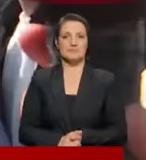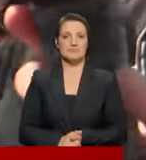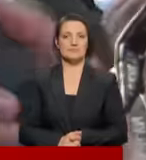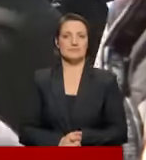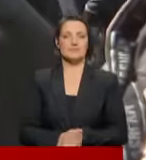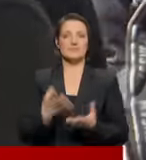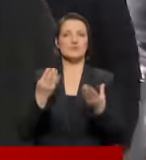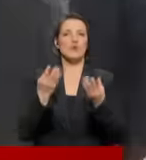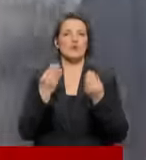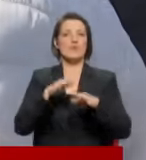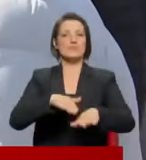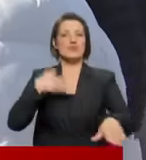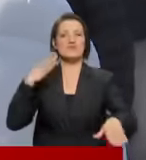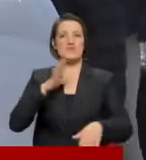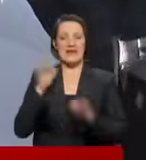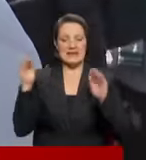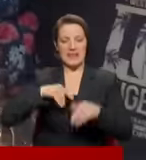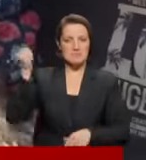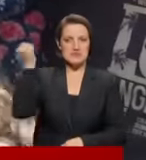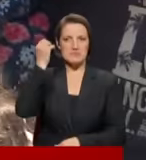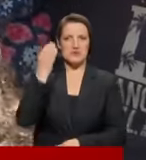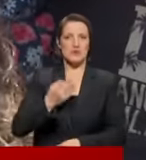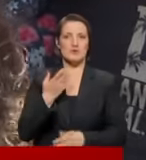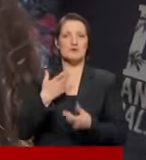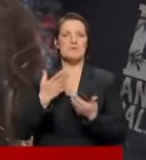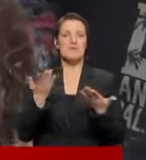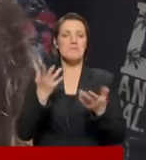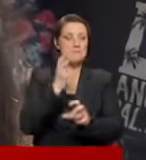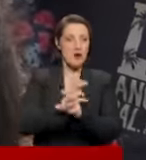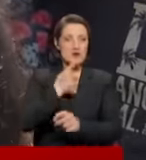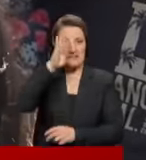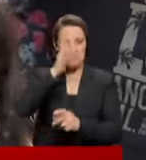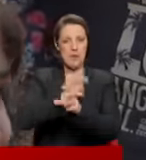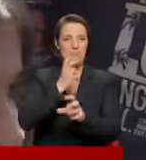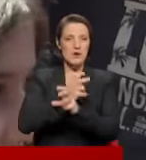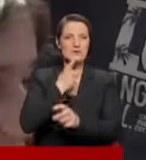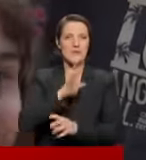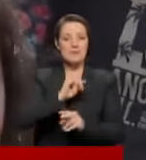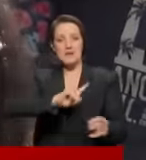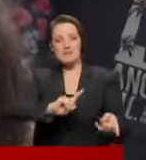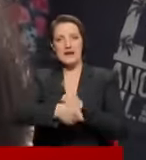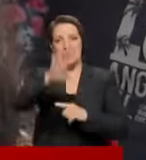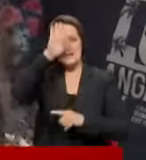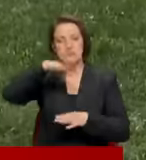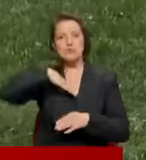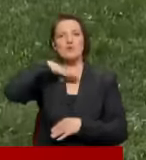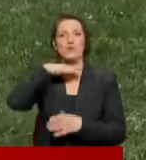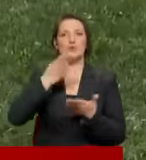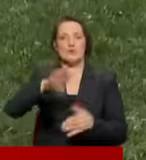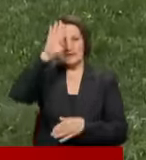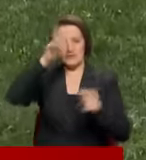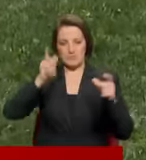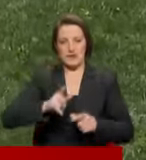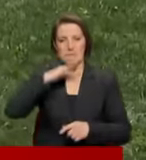Çok yoğun bir trafik var. Geldik, pişman olduk. Hani boşalmış falan diyorlar ama kesinlikle öyle bir şey yok. Tam tersi, İstanbul dolmuş yani.